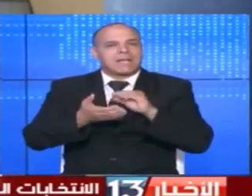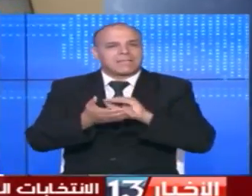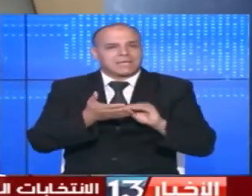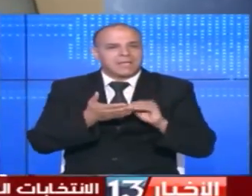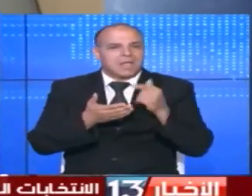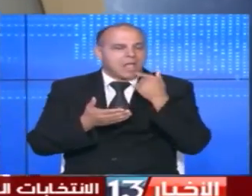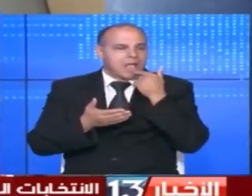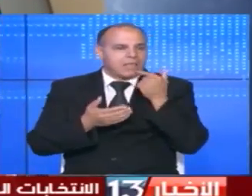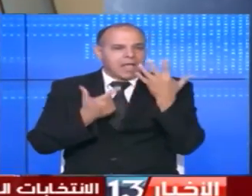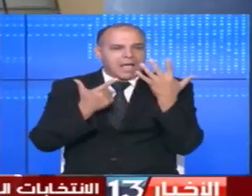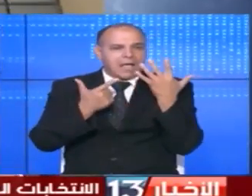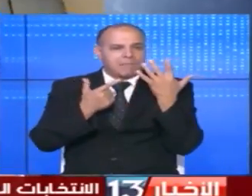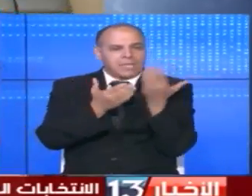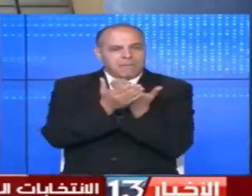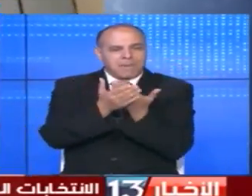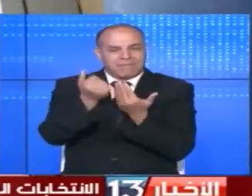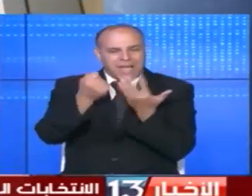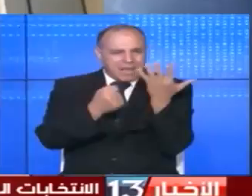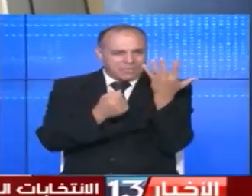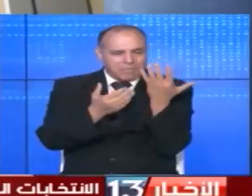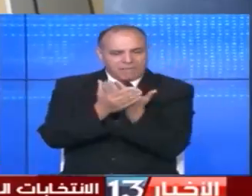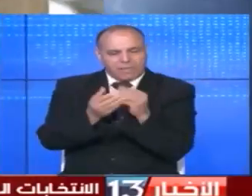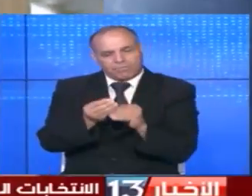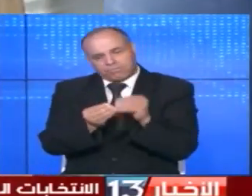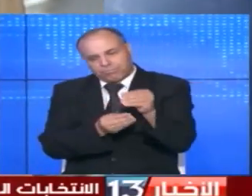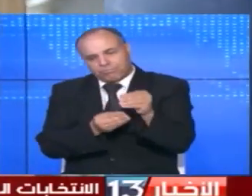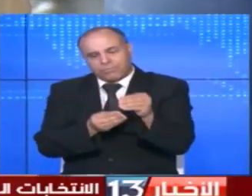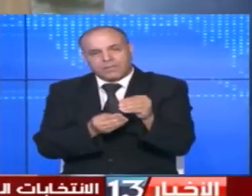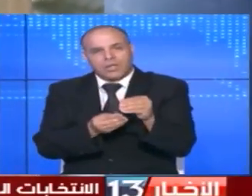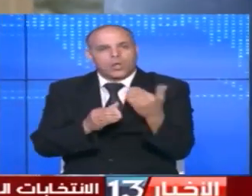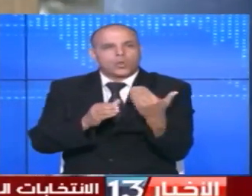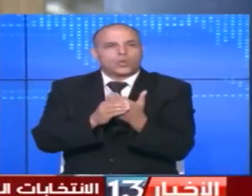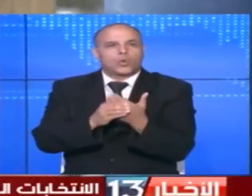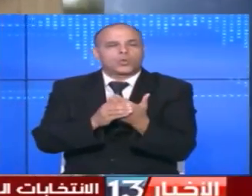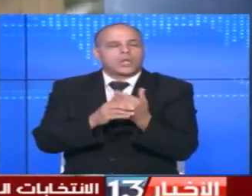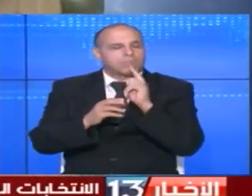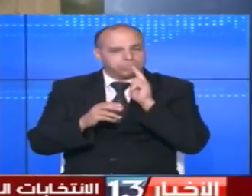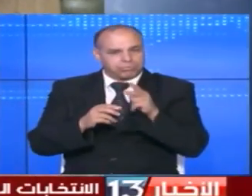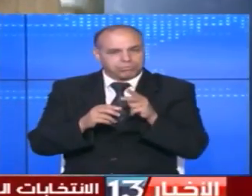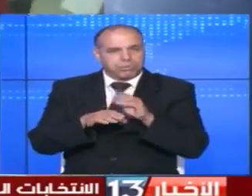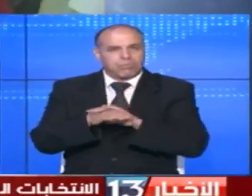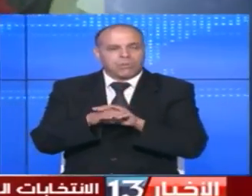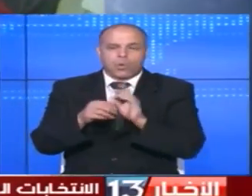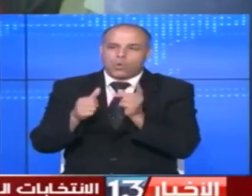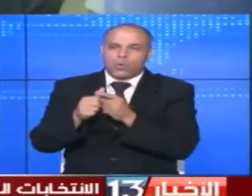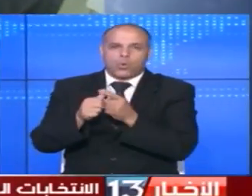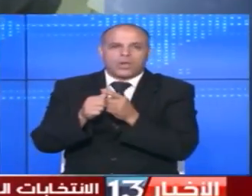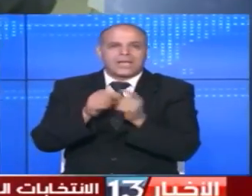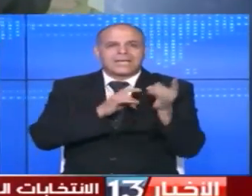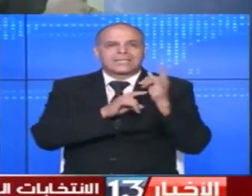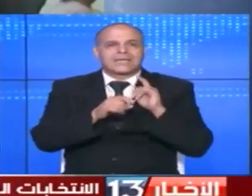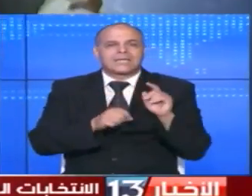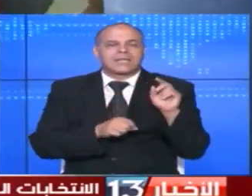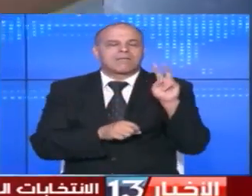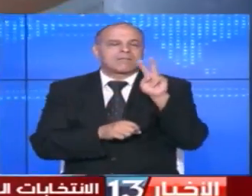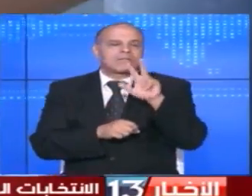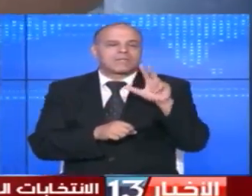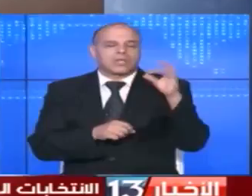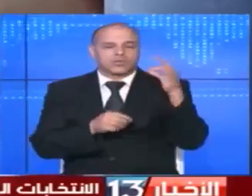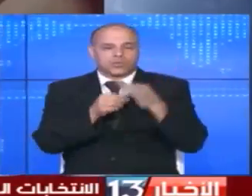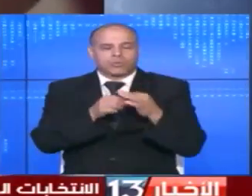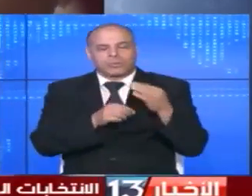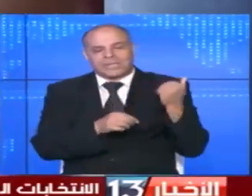تلقى خمسه ملفات تعلم بالاسم ضد الاحكام الصادره في الطور الاول بتاريخ الثالث والعشرين من سبتمبر